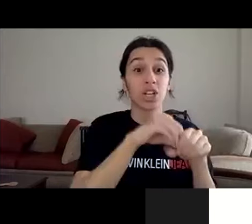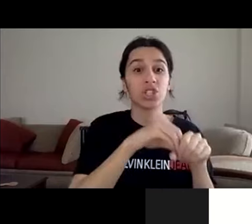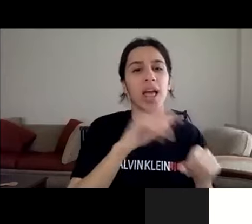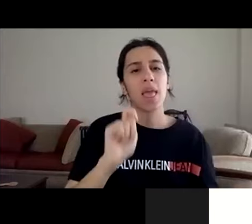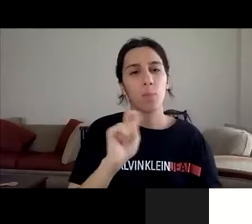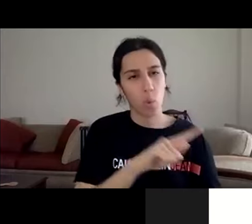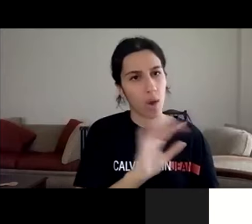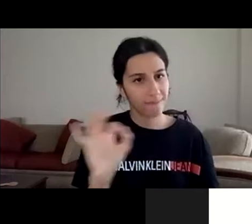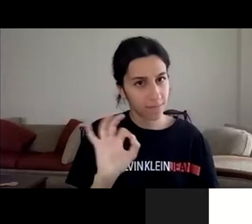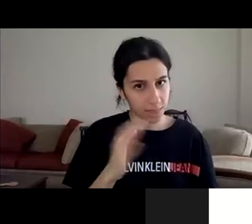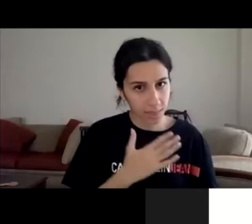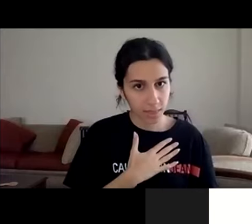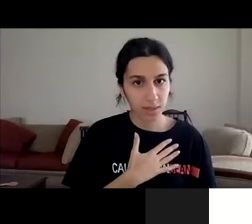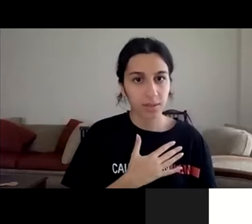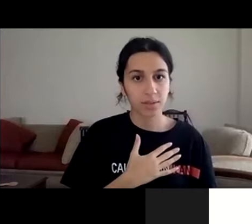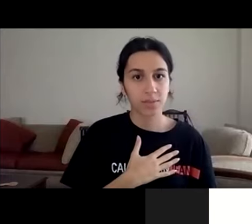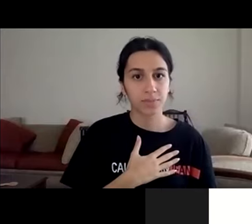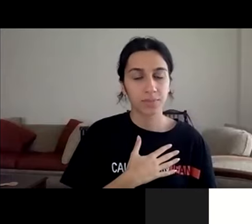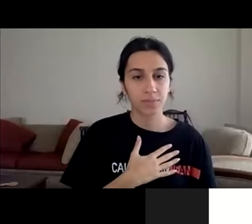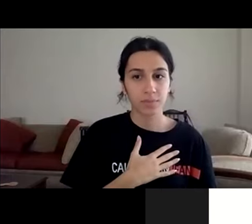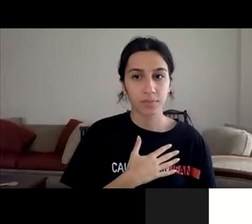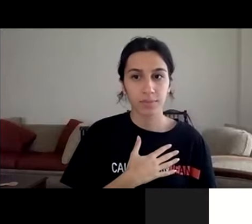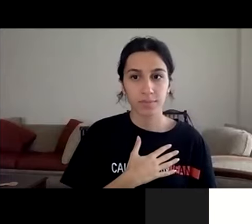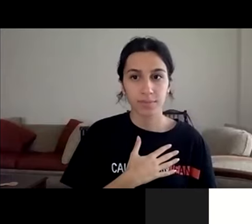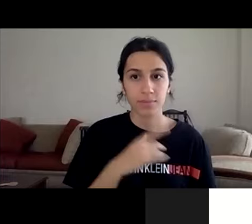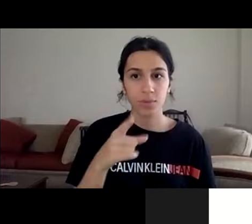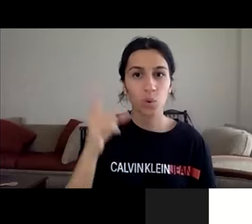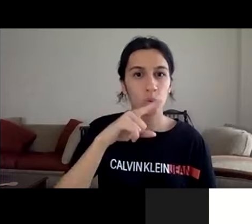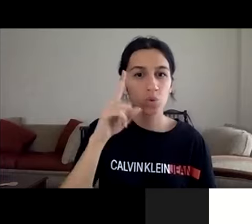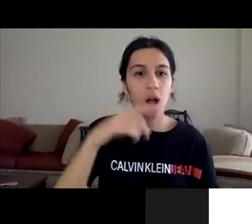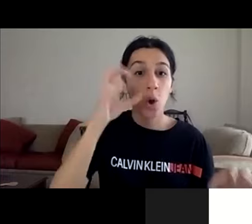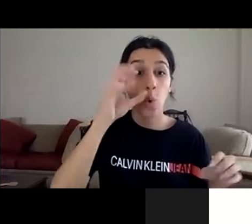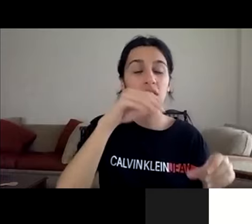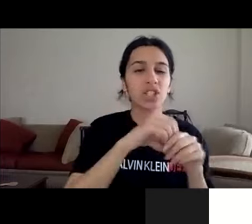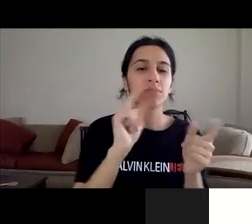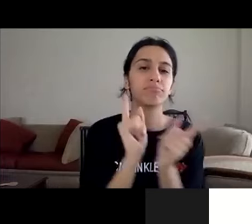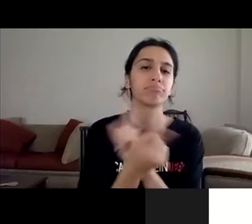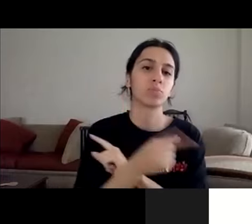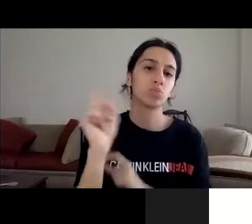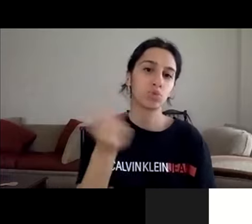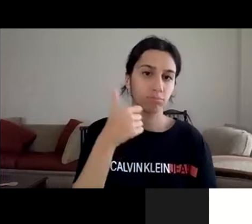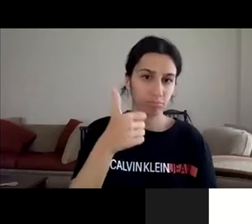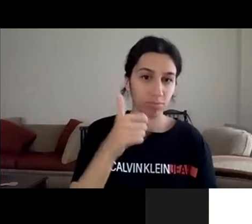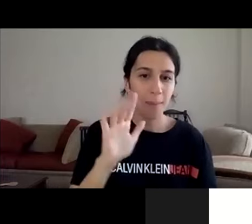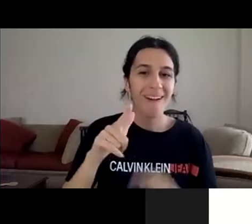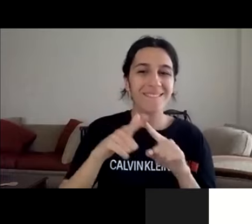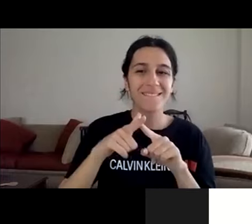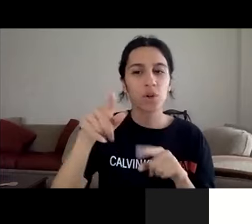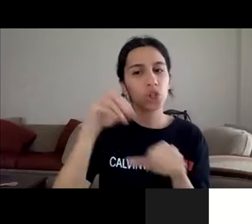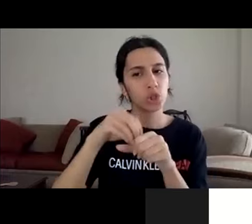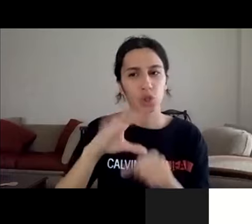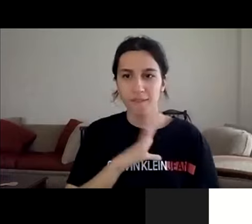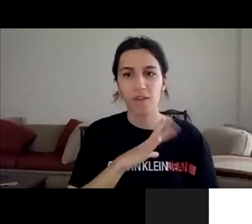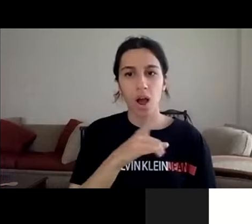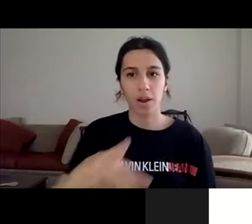bunları, tasarlıyorlar. O yüzden hani Google'da daha çok çeşit bulmak mümkün ama Firefox'ta da var temel